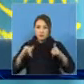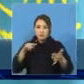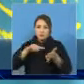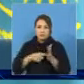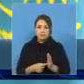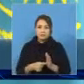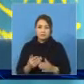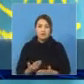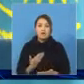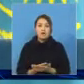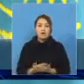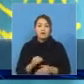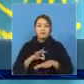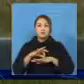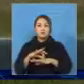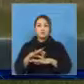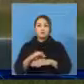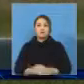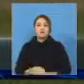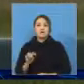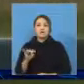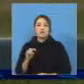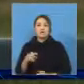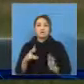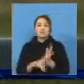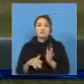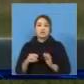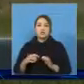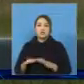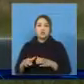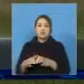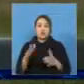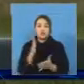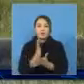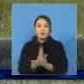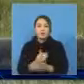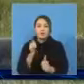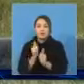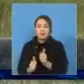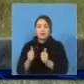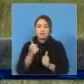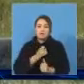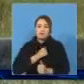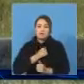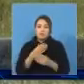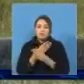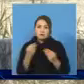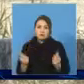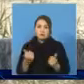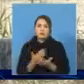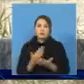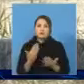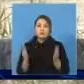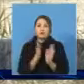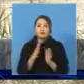мақсатында атқарылатын жұмыстарымыз. Ырғызда 80 көл бар. Өкініштісі, жыл өткен сайын құрғап, жойылып бара жатыр. Мәселе күн